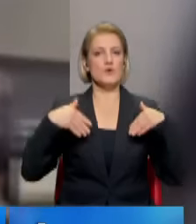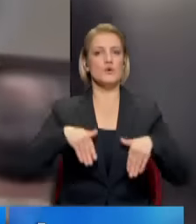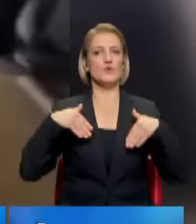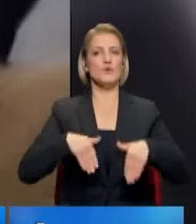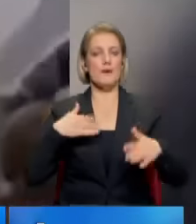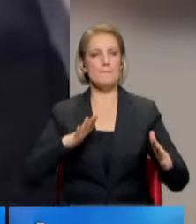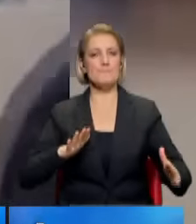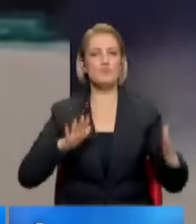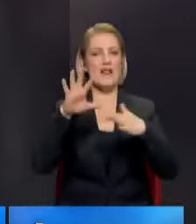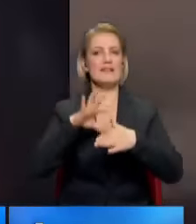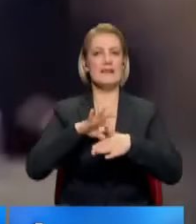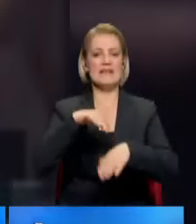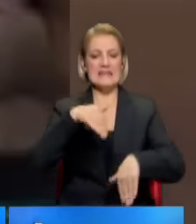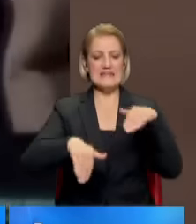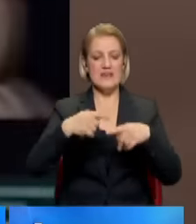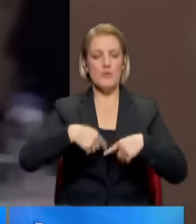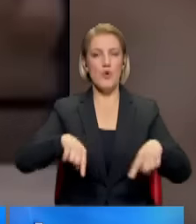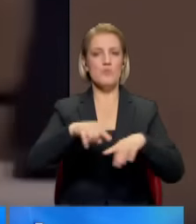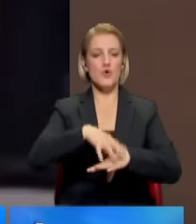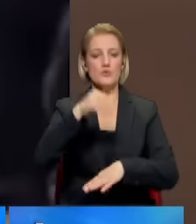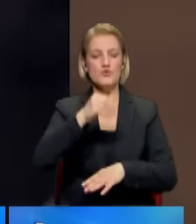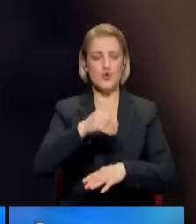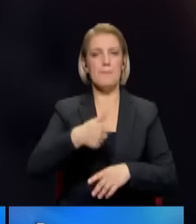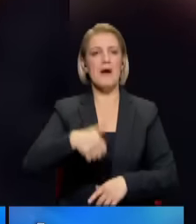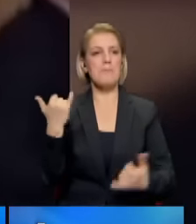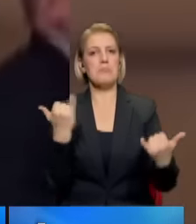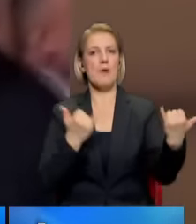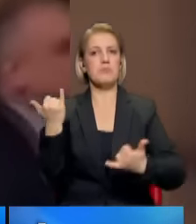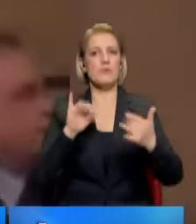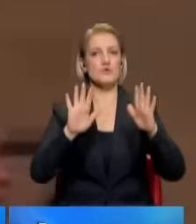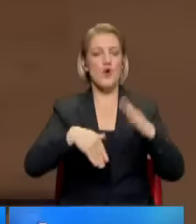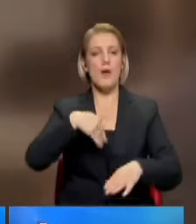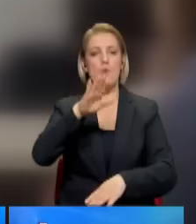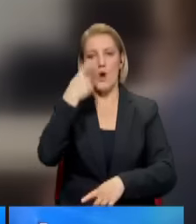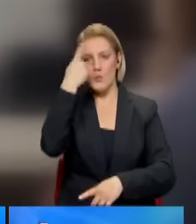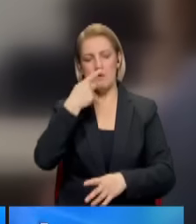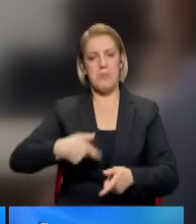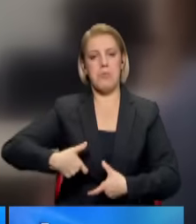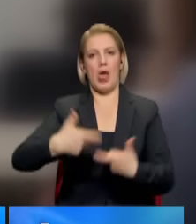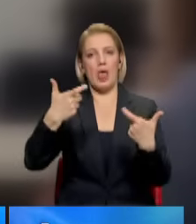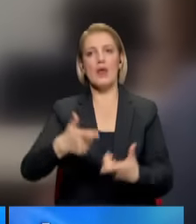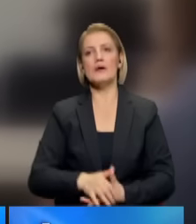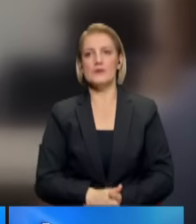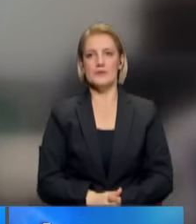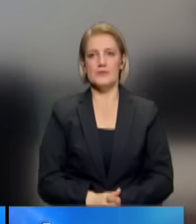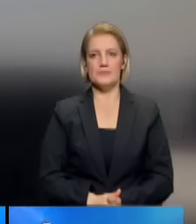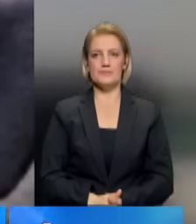Gürcistan'da muhalefet temsilcisi seçim komisyonu başkanıyla bir süre tartıştı, ardından yüzüne boya attı.